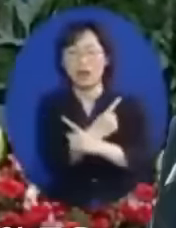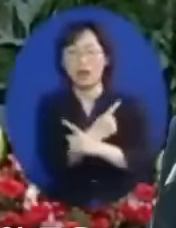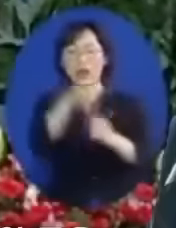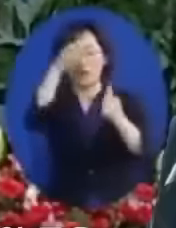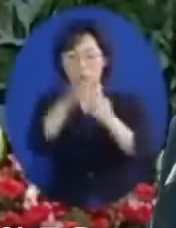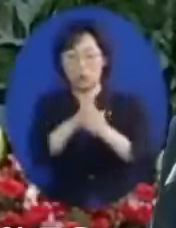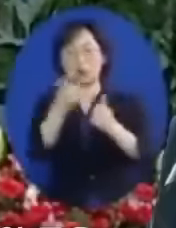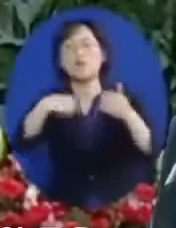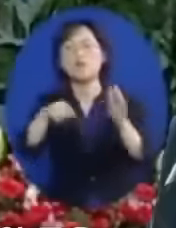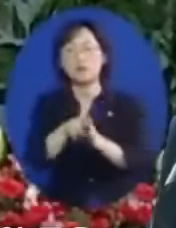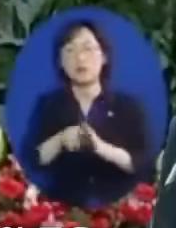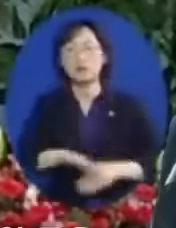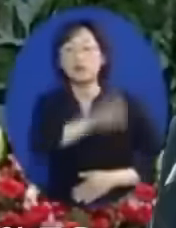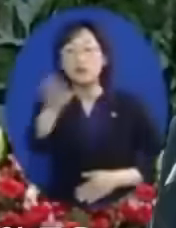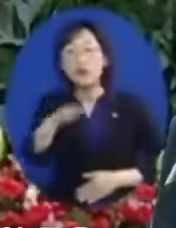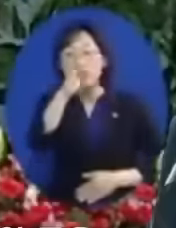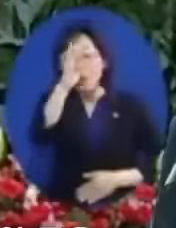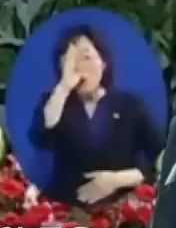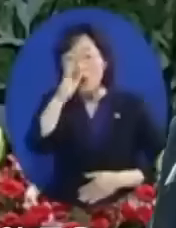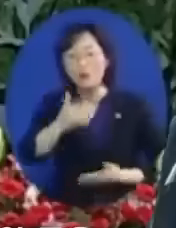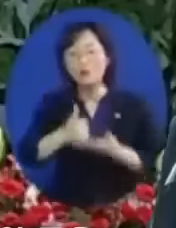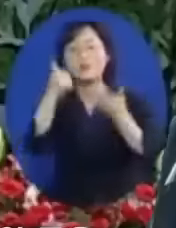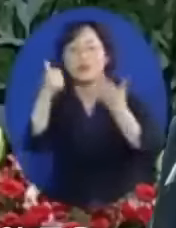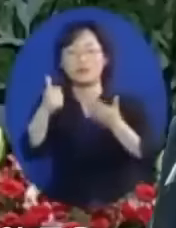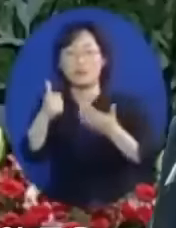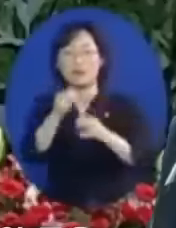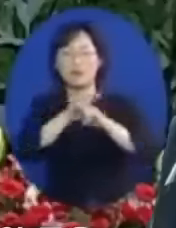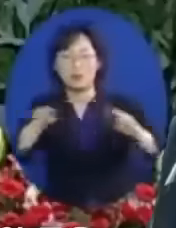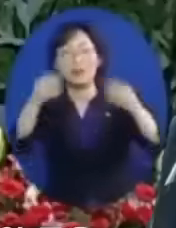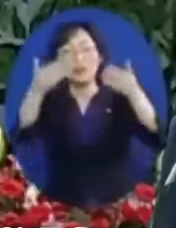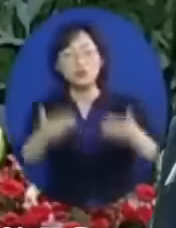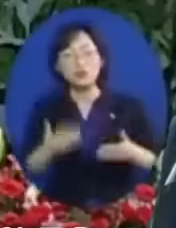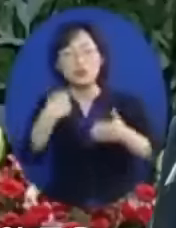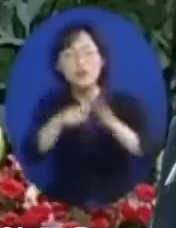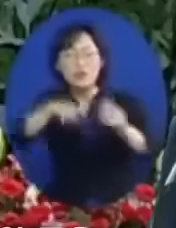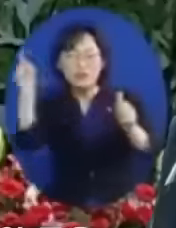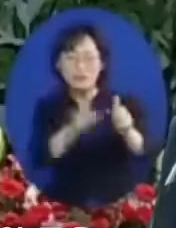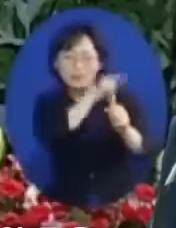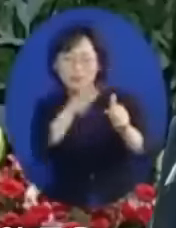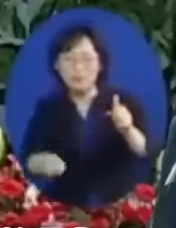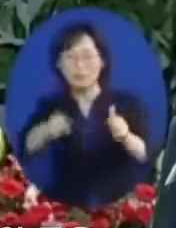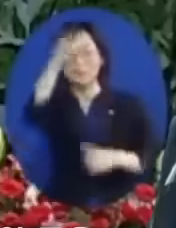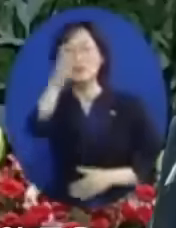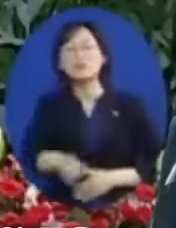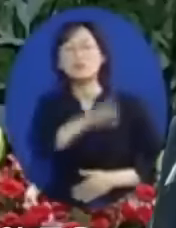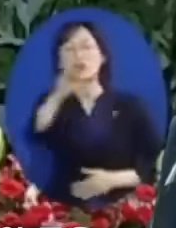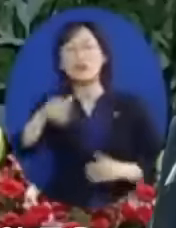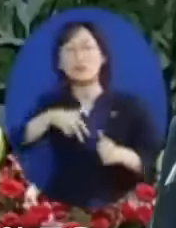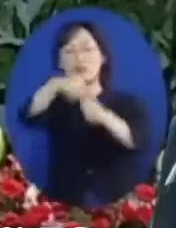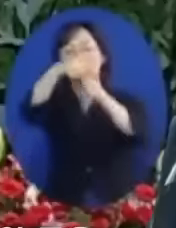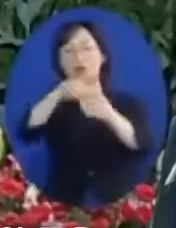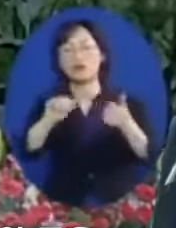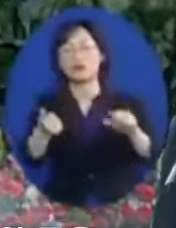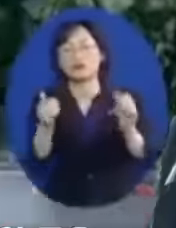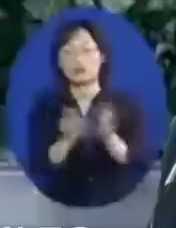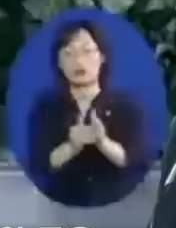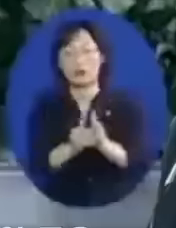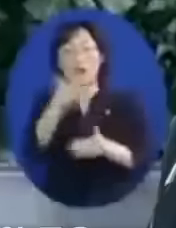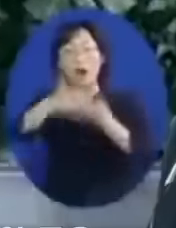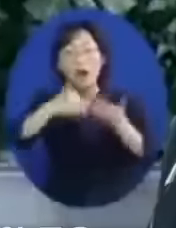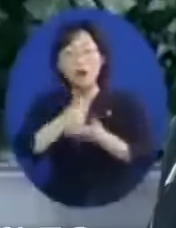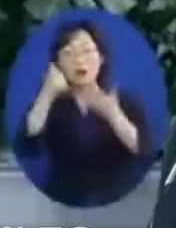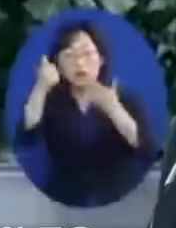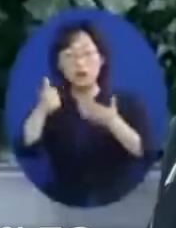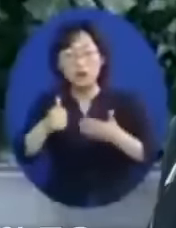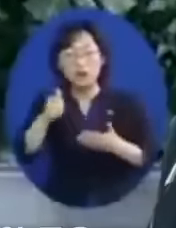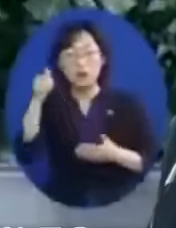것입니다. 우리의 병을 주님께서 청산하기 위해서 채찍에 맞고 십자가에 매달린 것입니다. 하나님께서는 제가